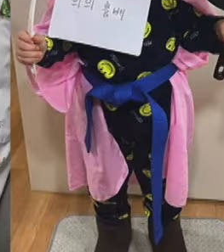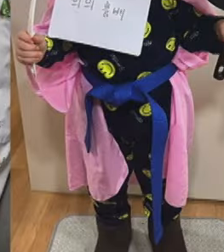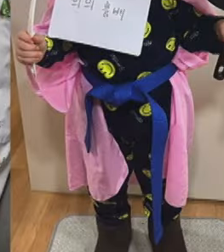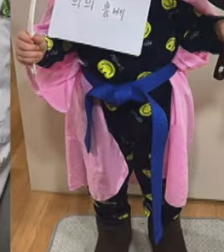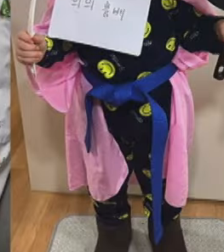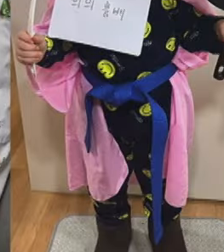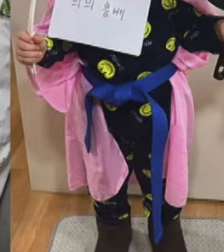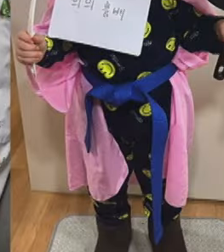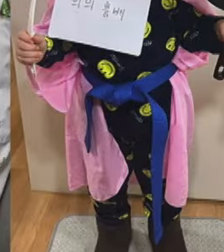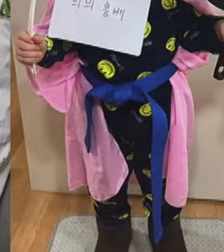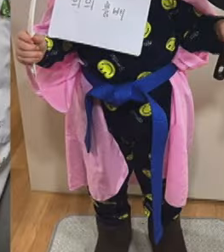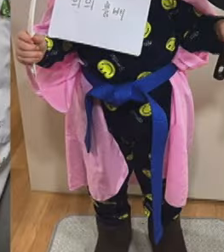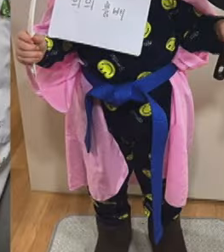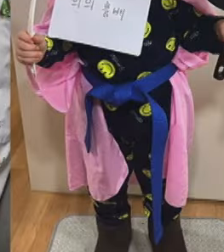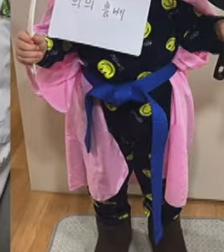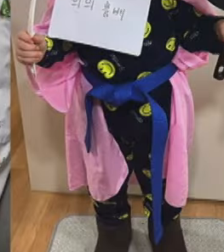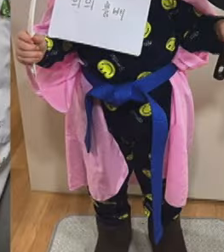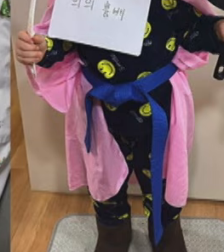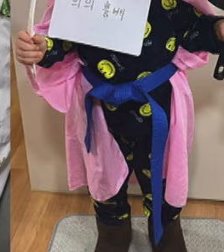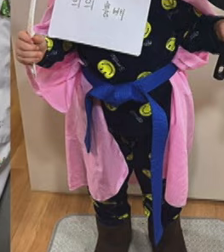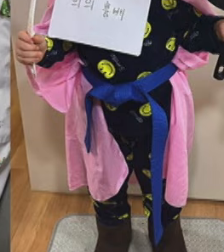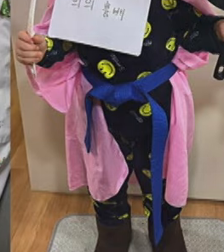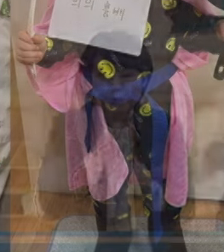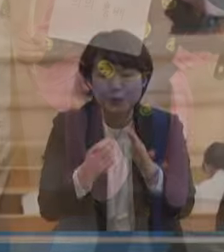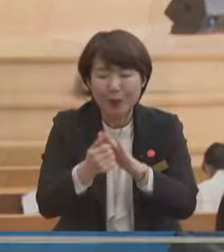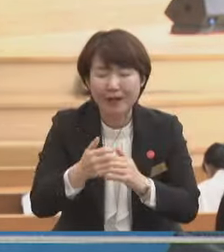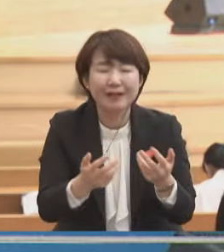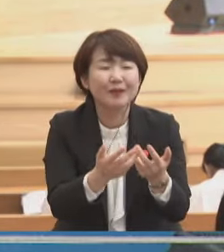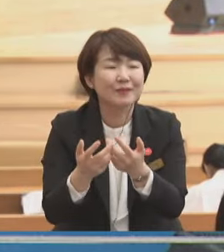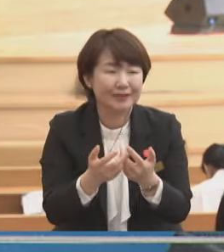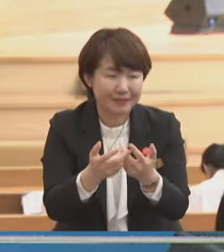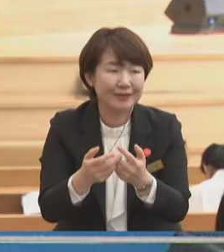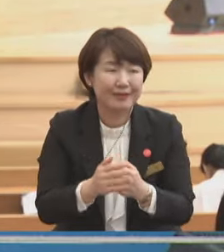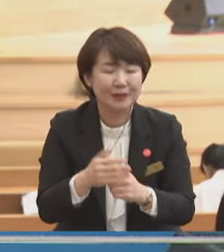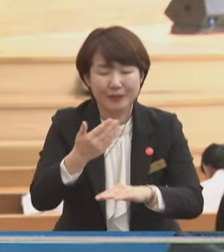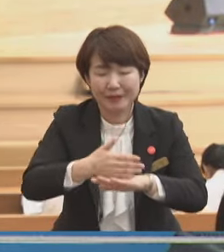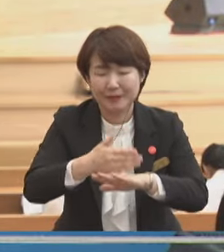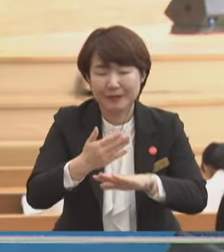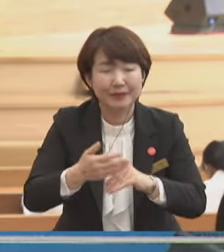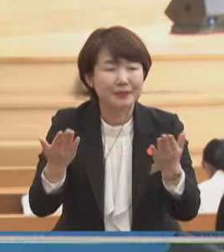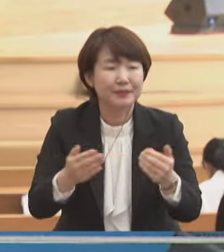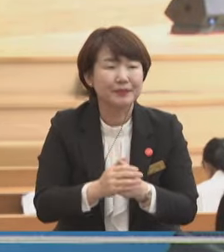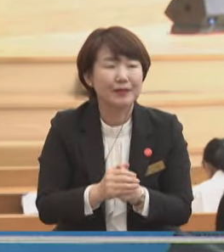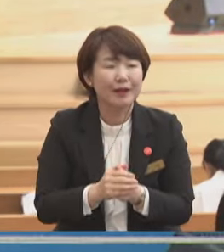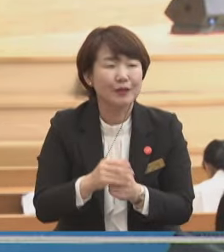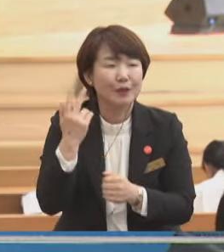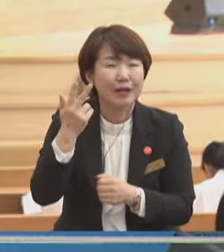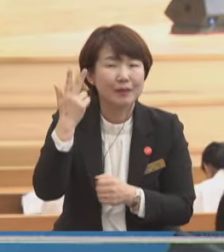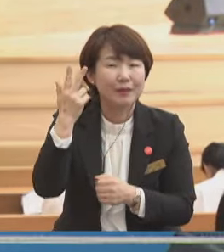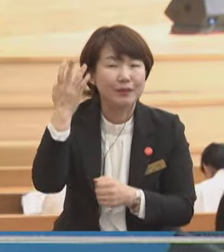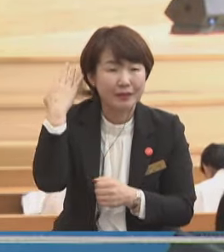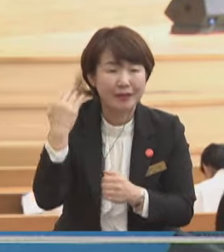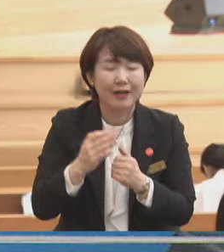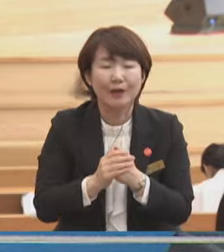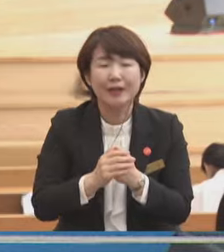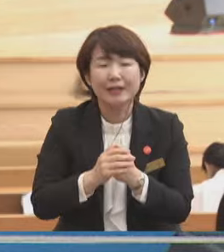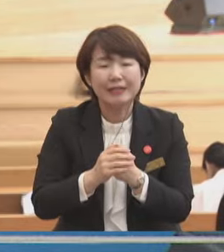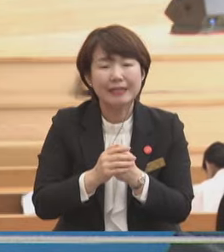아이들의 모습이 소망이 있어요 그죠 정말 감사한데 몇주 전에 제가 그래서 천로역정 퀴즈